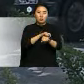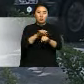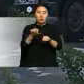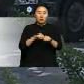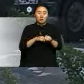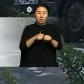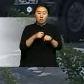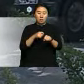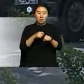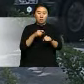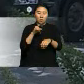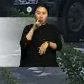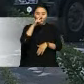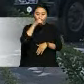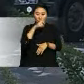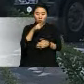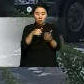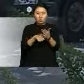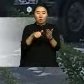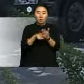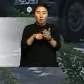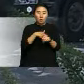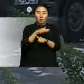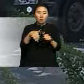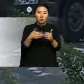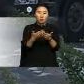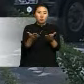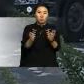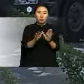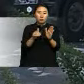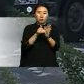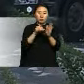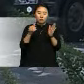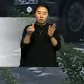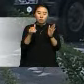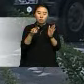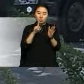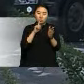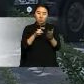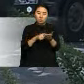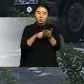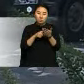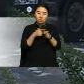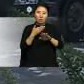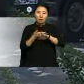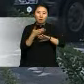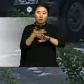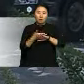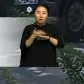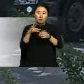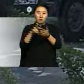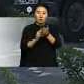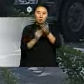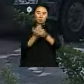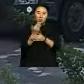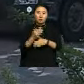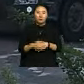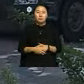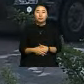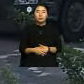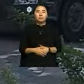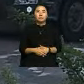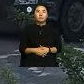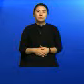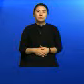대기 오염물질에 대한 환경부의 기준이 언급됐는데요. 그간 알려진 기준과 달라 논란이 일고 있습니다. 보도에